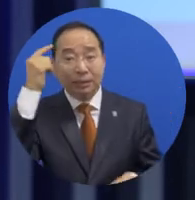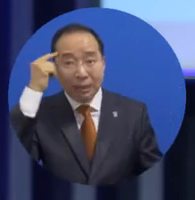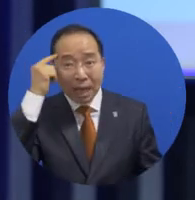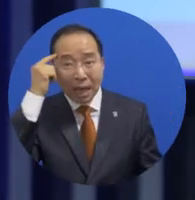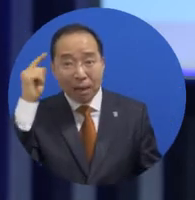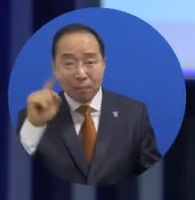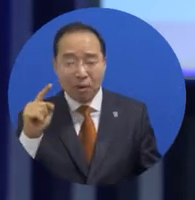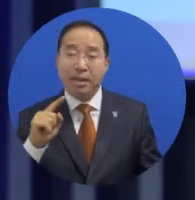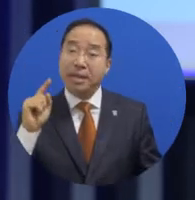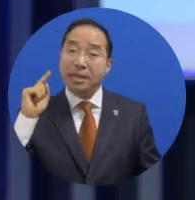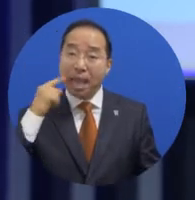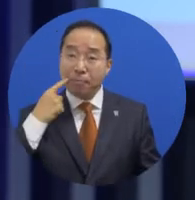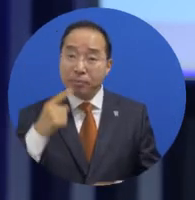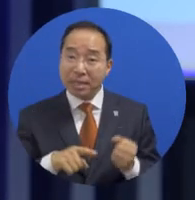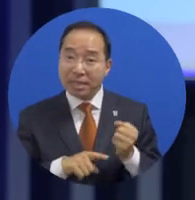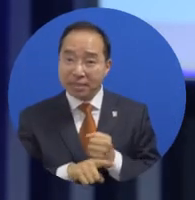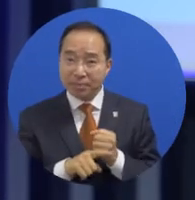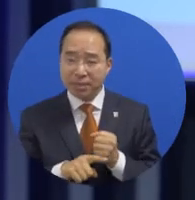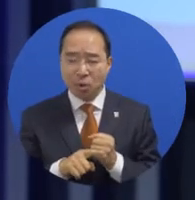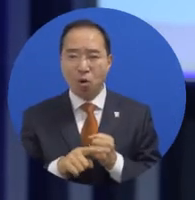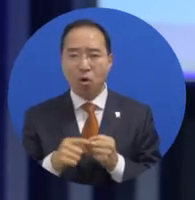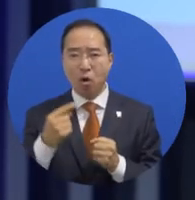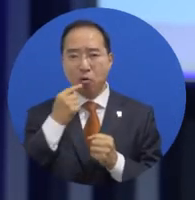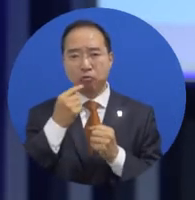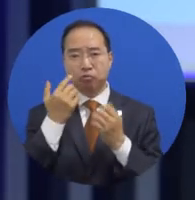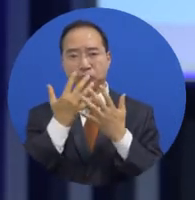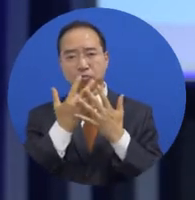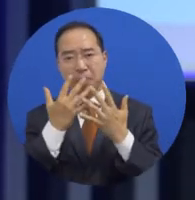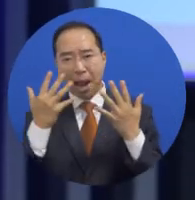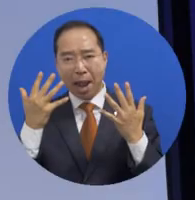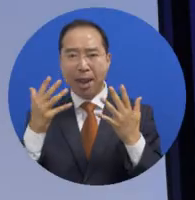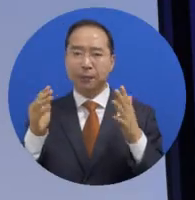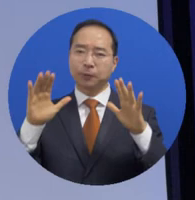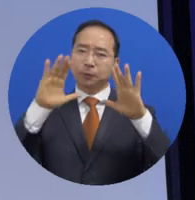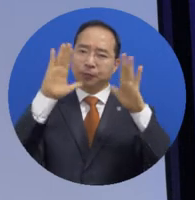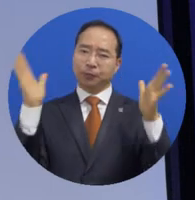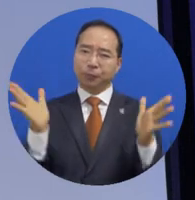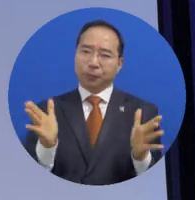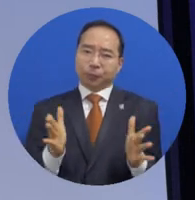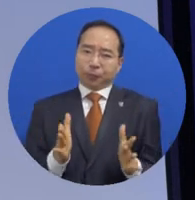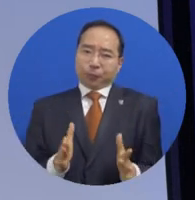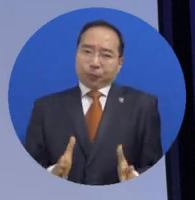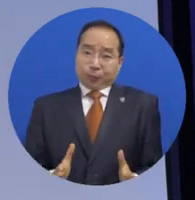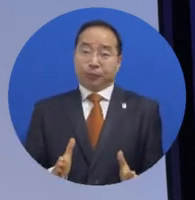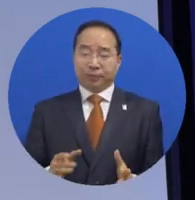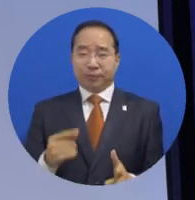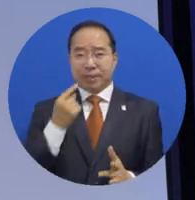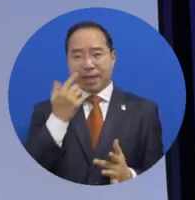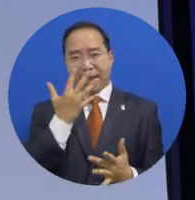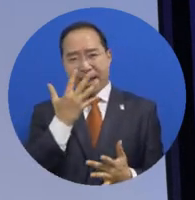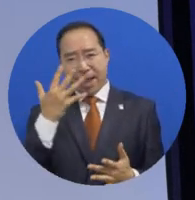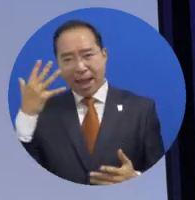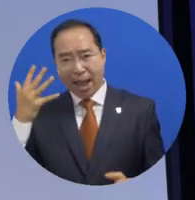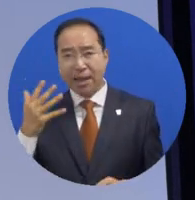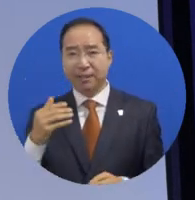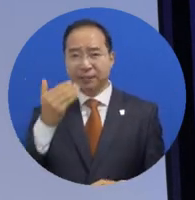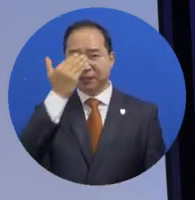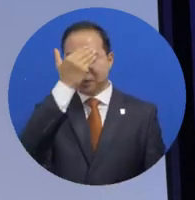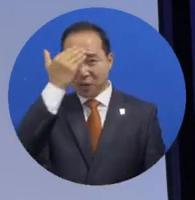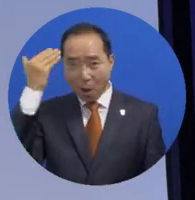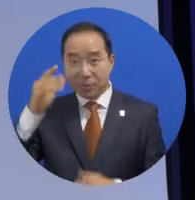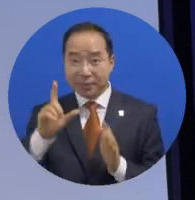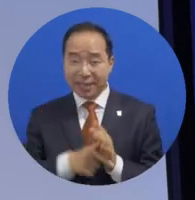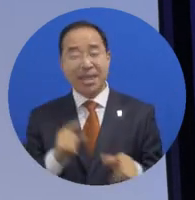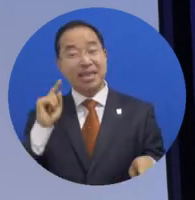머릿속에 각인시킨 예쁨, 아름다움의 잣대는 뭐냐면요. 가늘어라, 좀 더 하얘져라, 좀